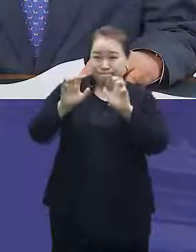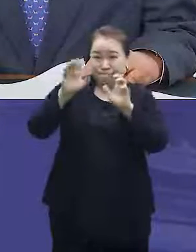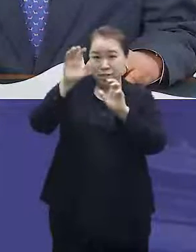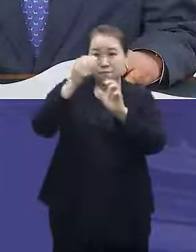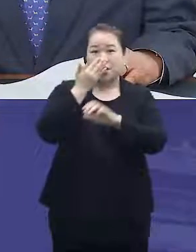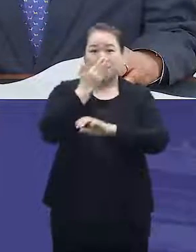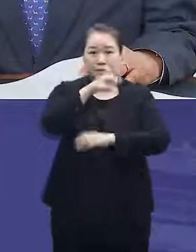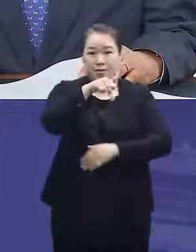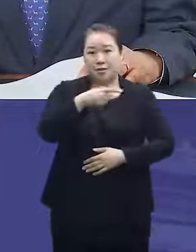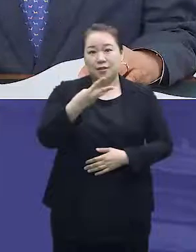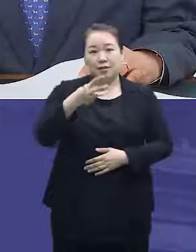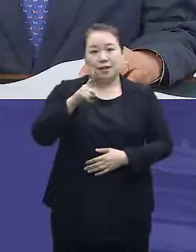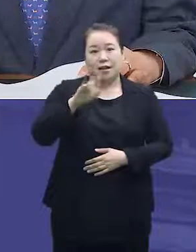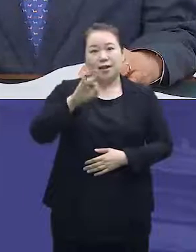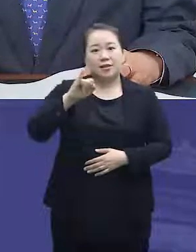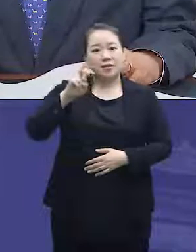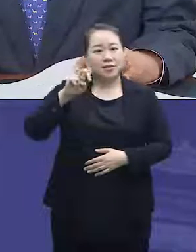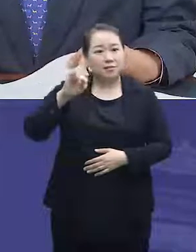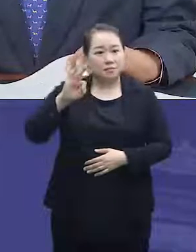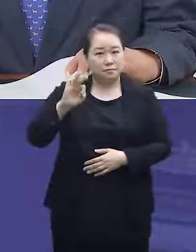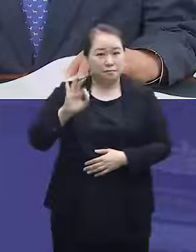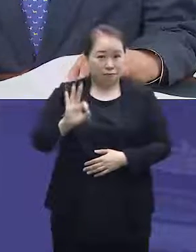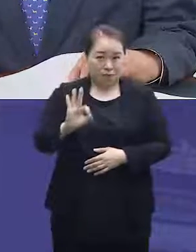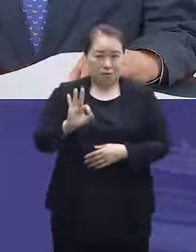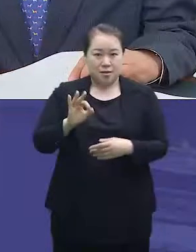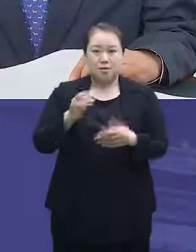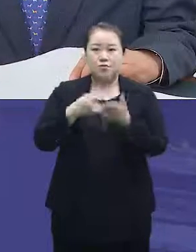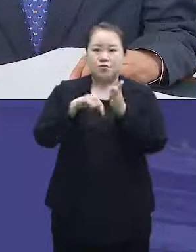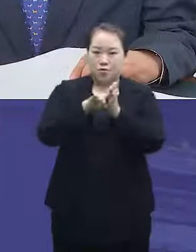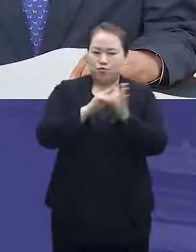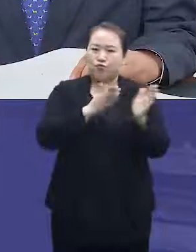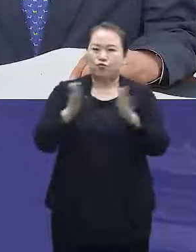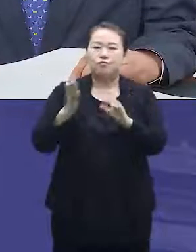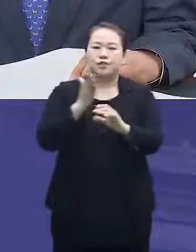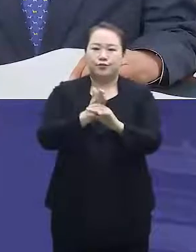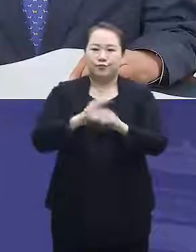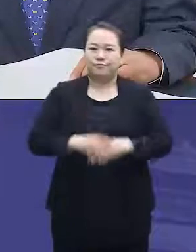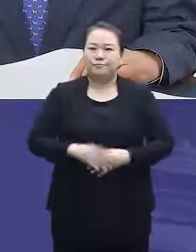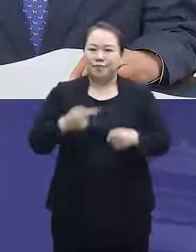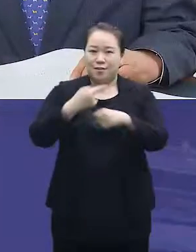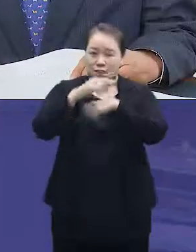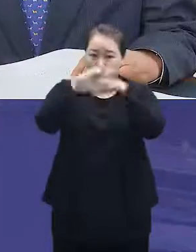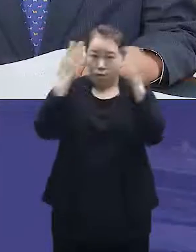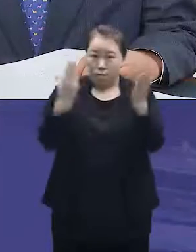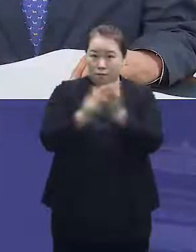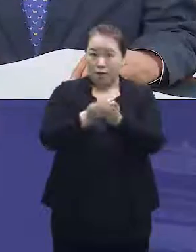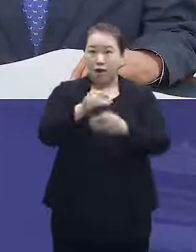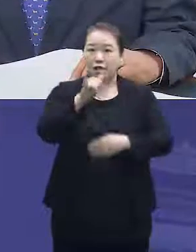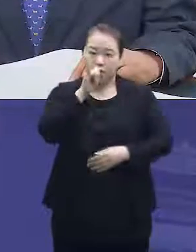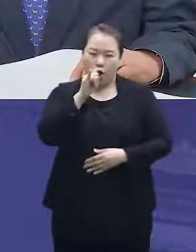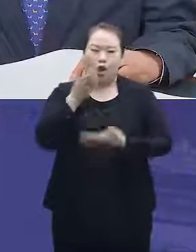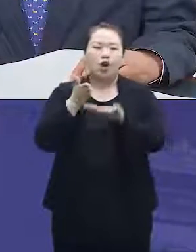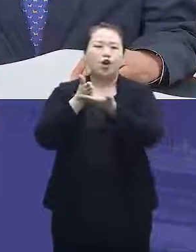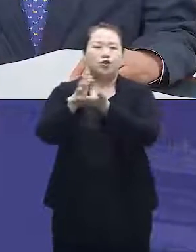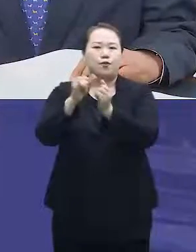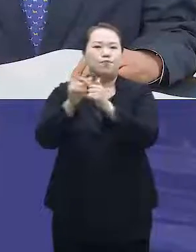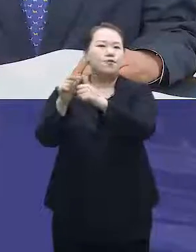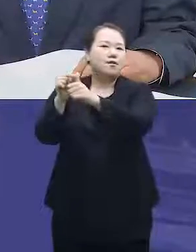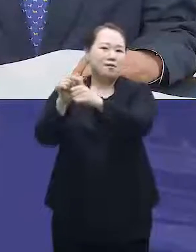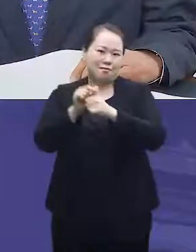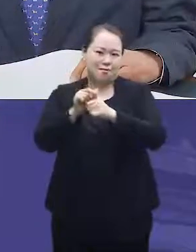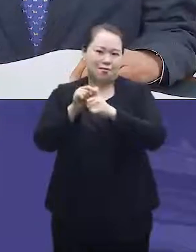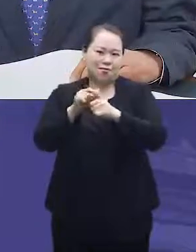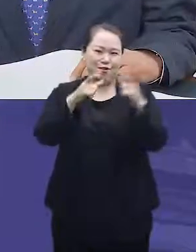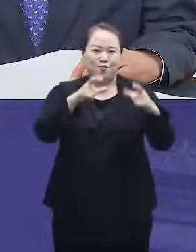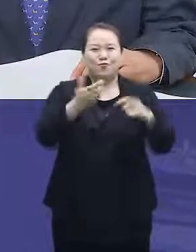준비를 단단히 하고 있습니다. 내년에 완공되면 전문 인력을 채용해서 국민